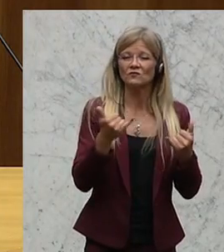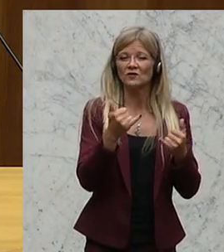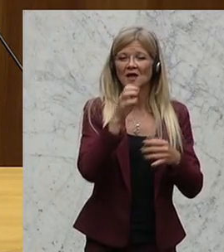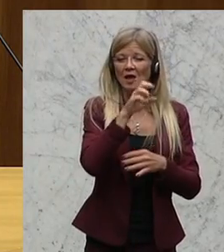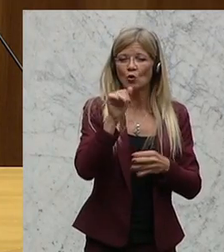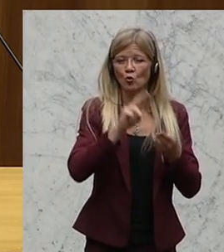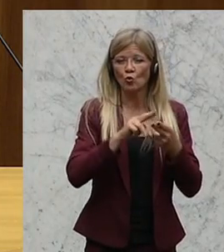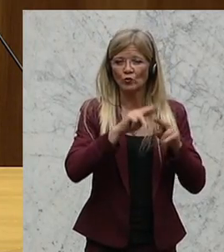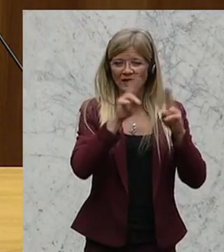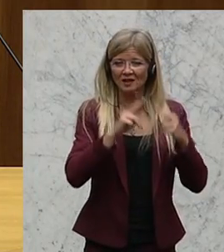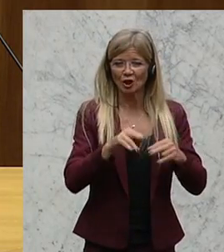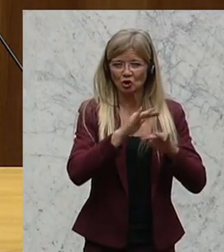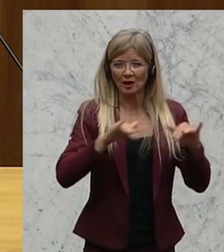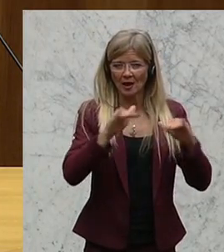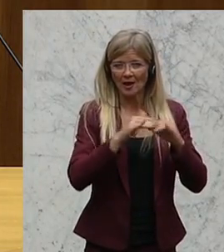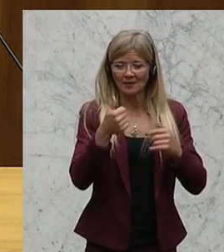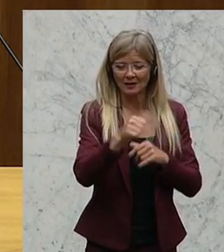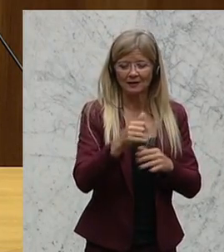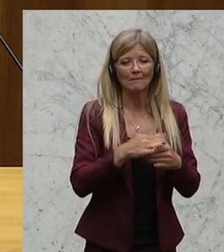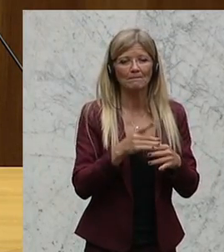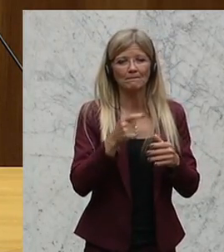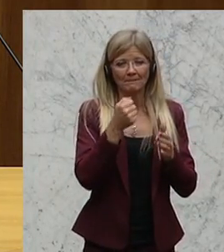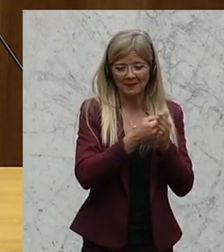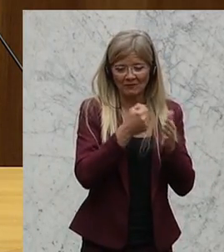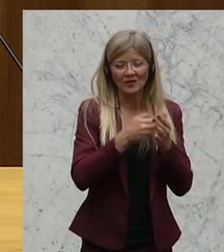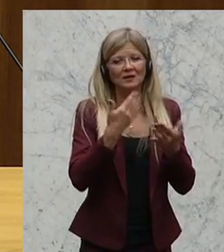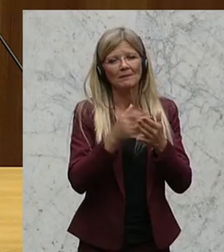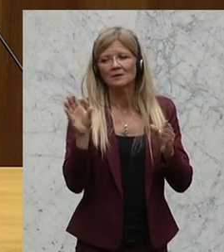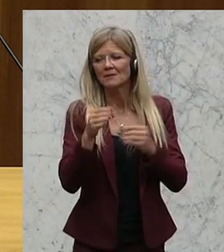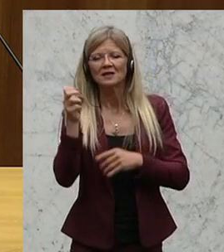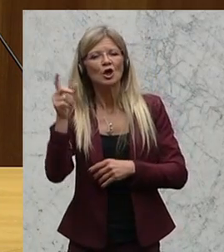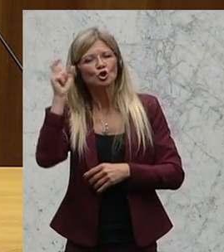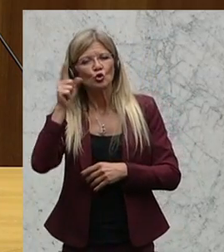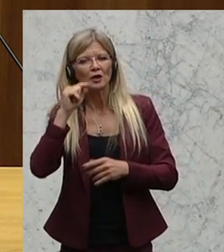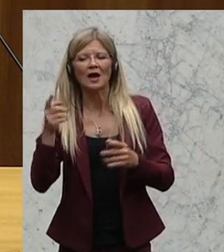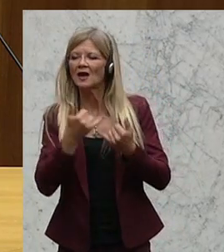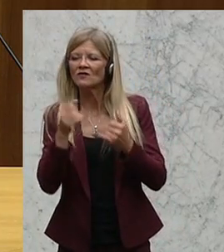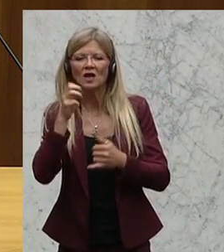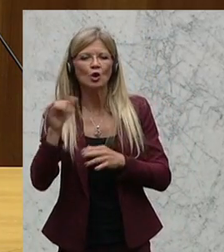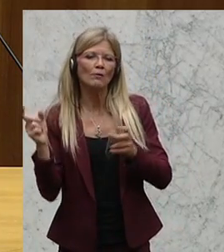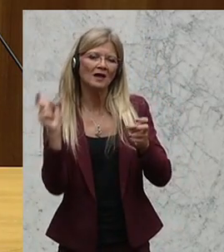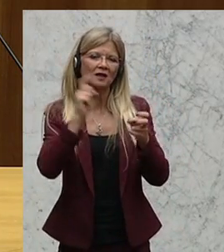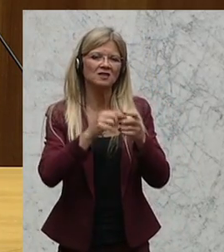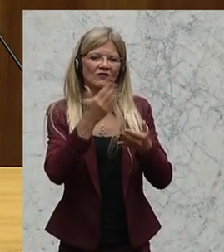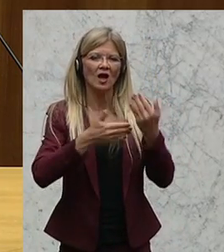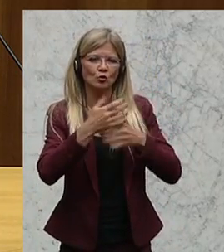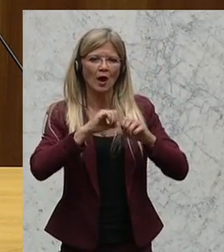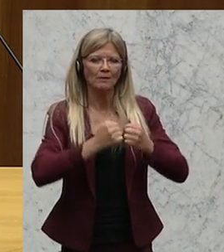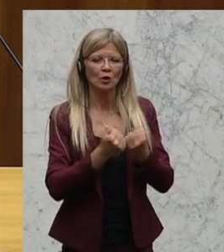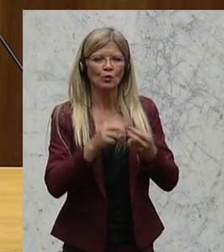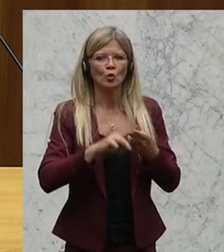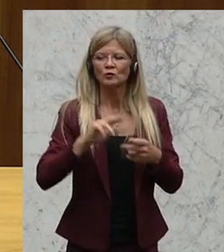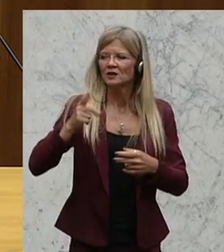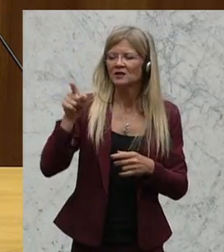die EU-Beitrittsverhandlungen mit der Türkei abgebrochen werden und sechstens Bootsflüchtlinge nach dem Vorbild Australiens rigoros im Mittelmeer